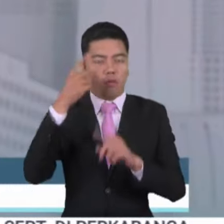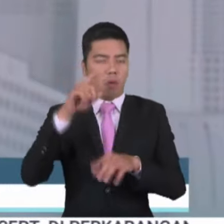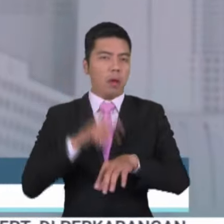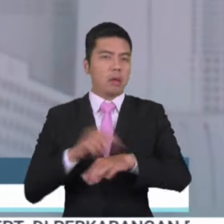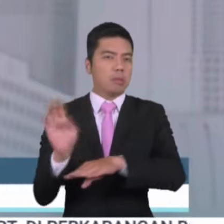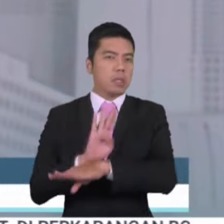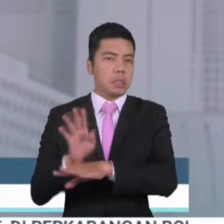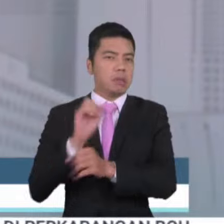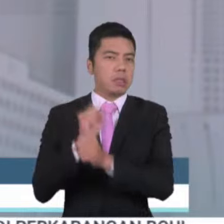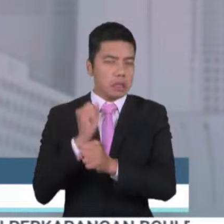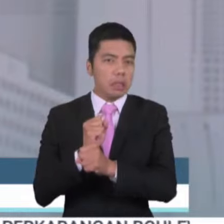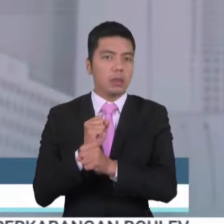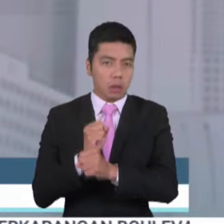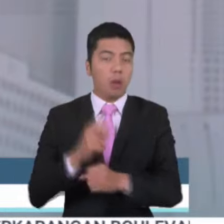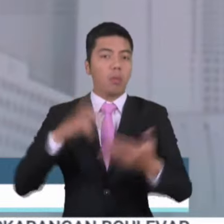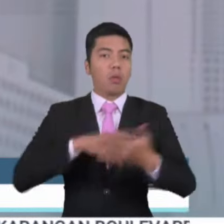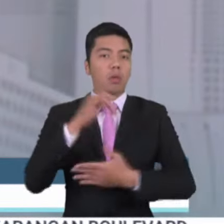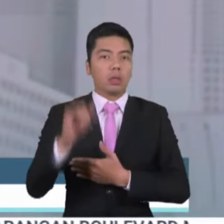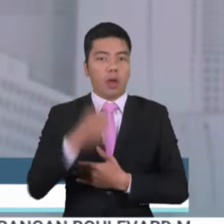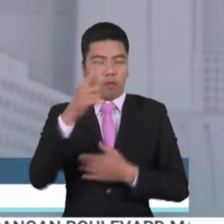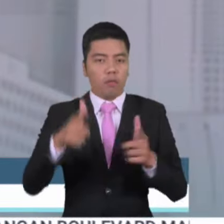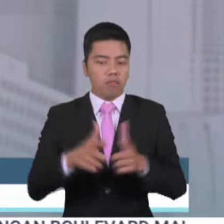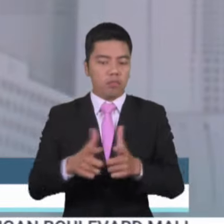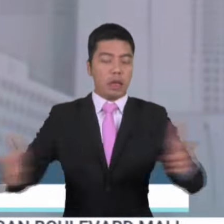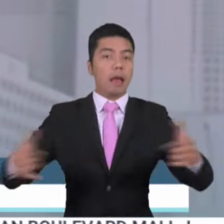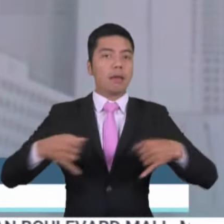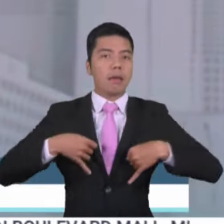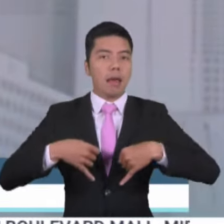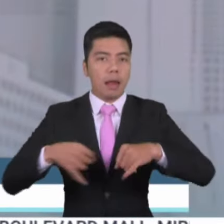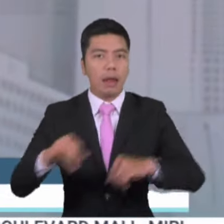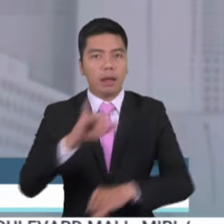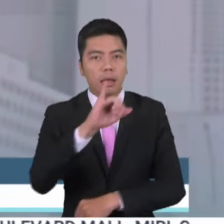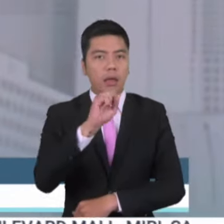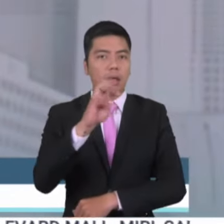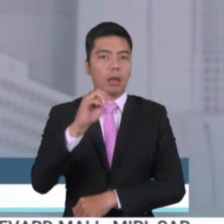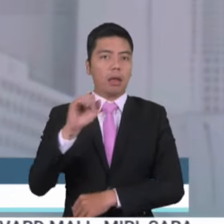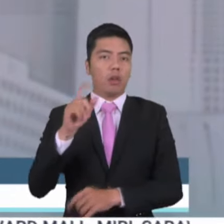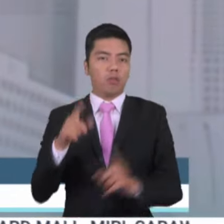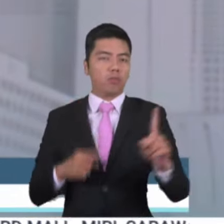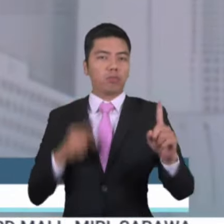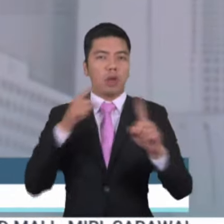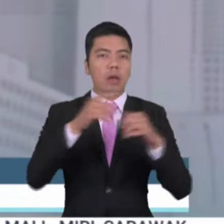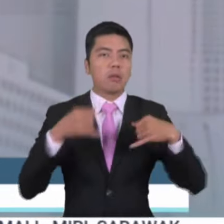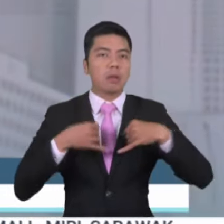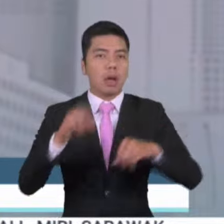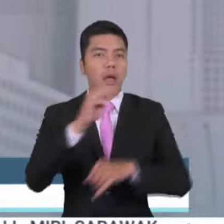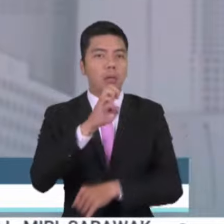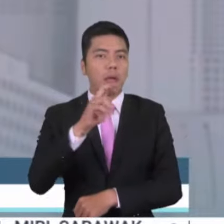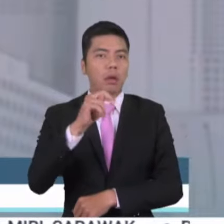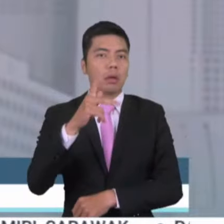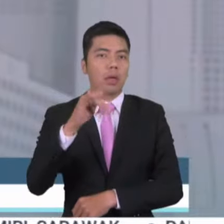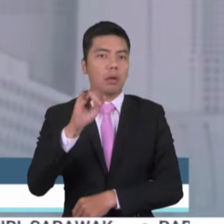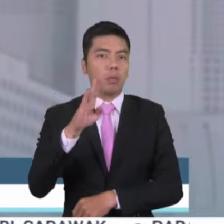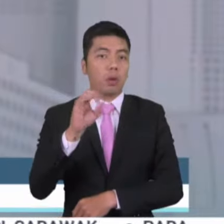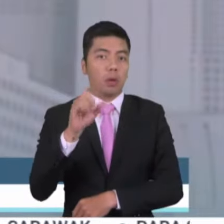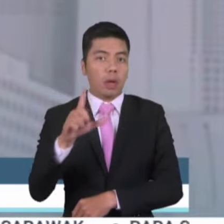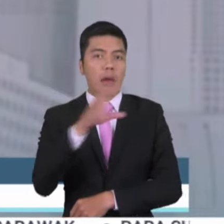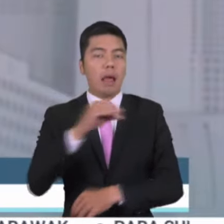waktu puncak. Projek melibatkan pembesaran persimpangan Jalan Ismail menuju Jalan Mengkibol dan Jalan Hospital ke Jalan